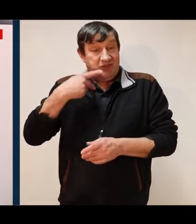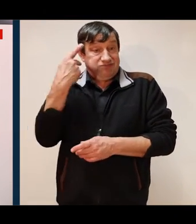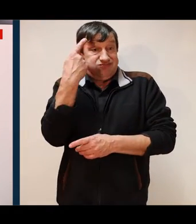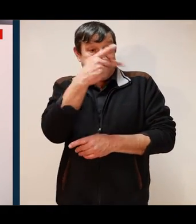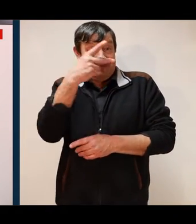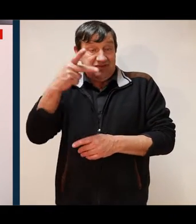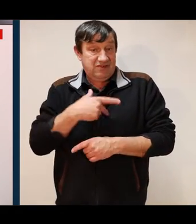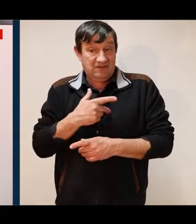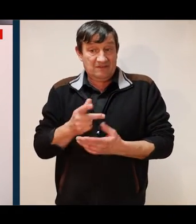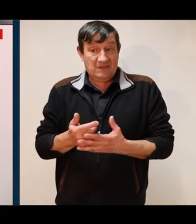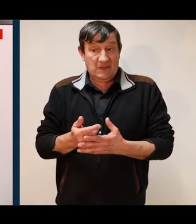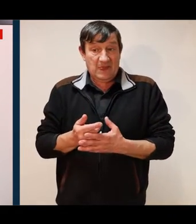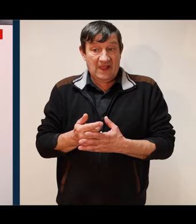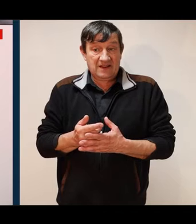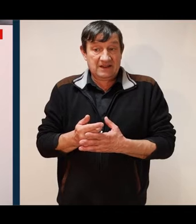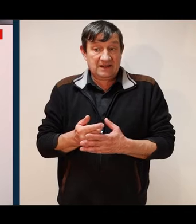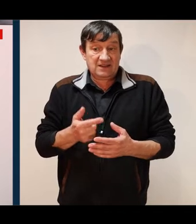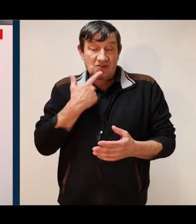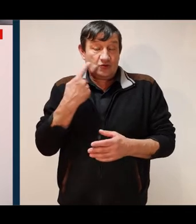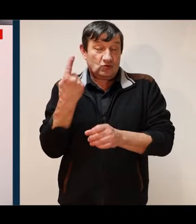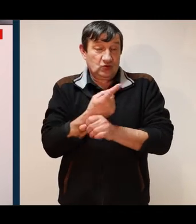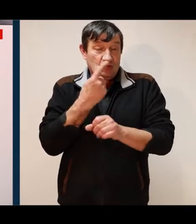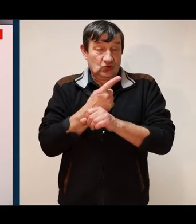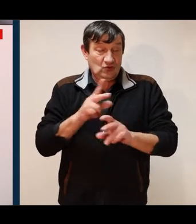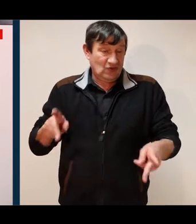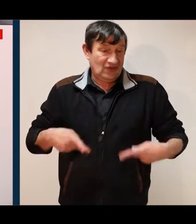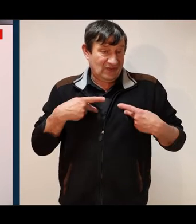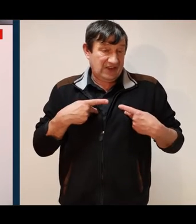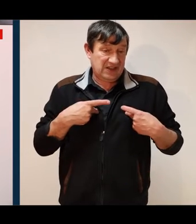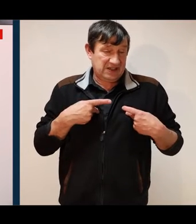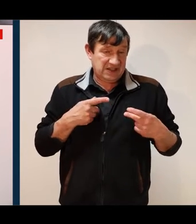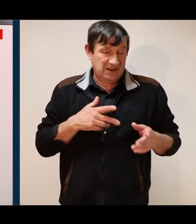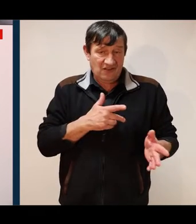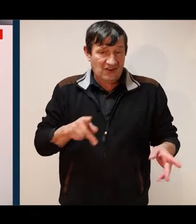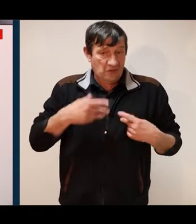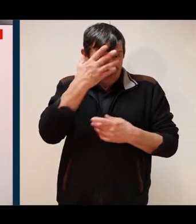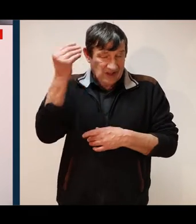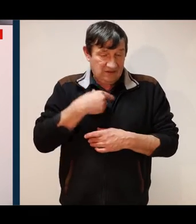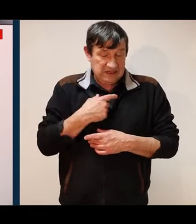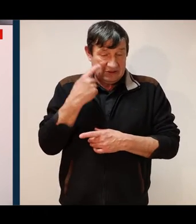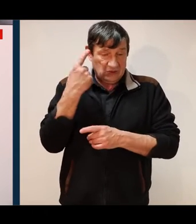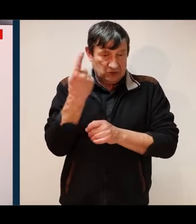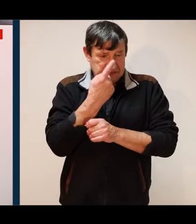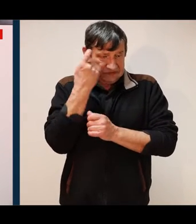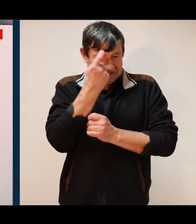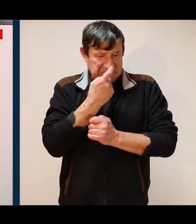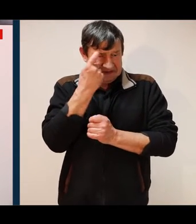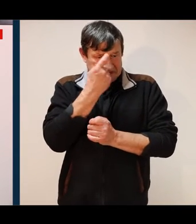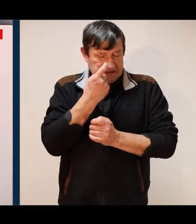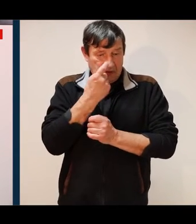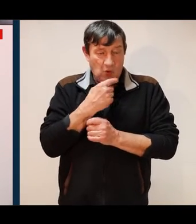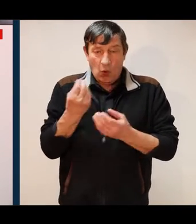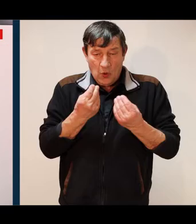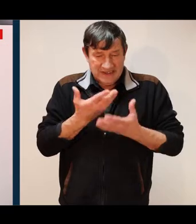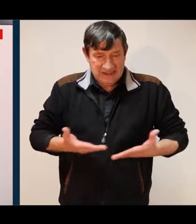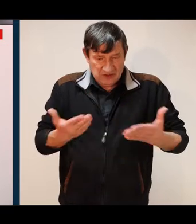appartient en propre, c'est de vous poser tout au long de votre carrière professionnelle cette question. C'est-à-dire, où